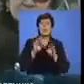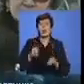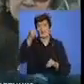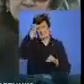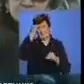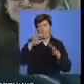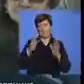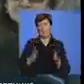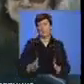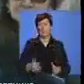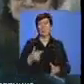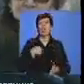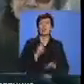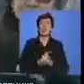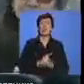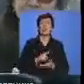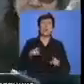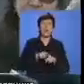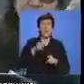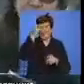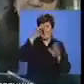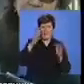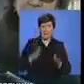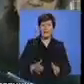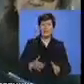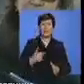памятник. Я должен сказать, что такого памятника я